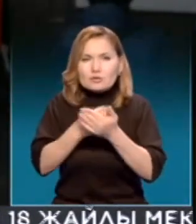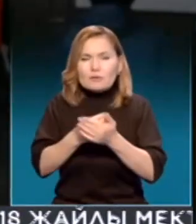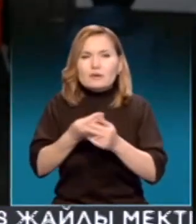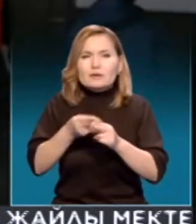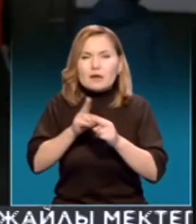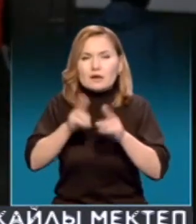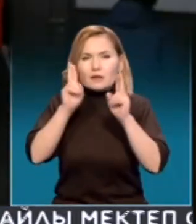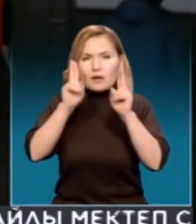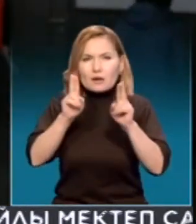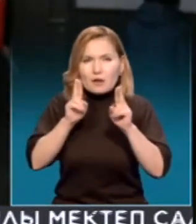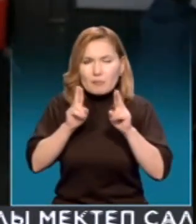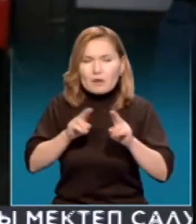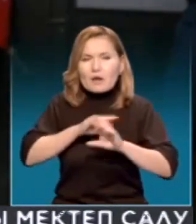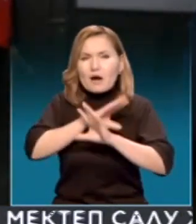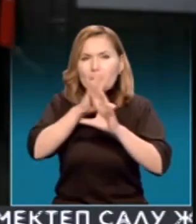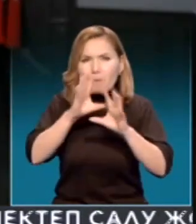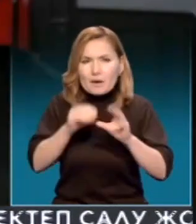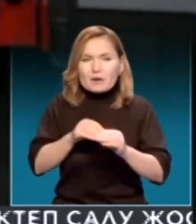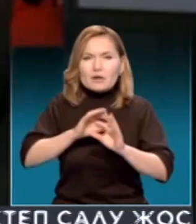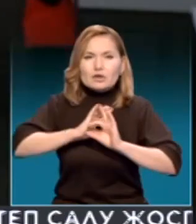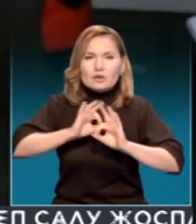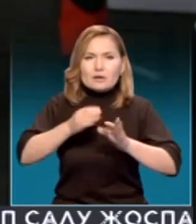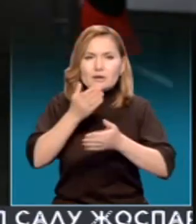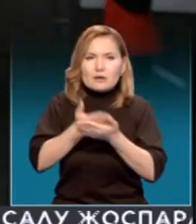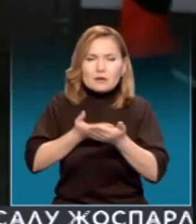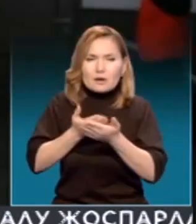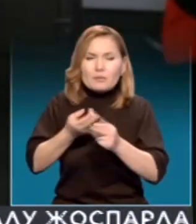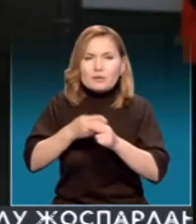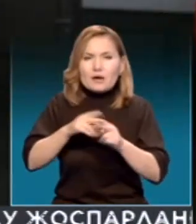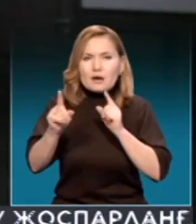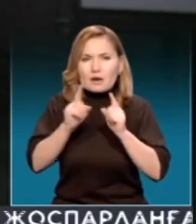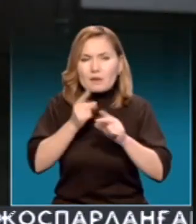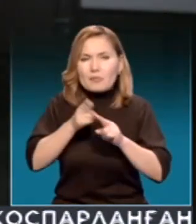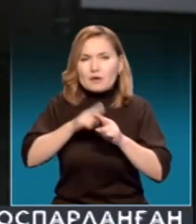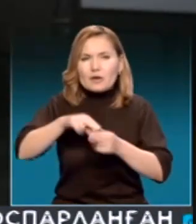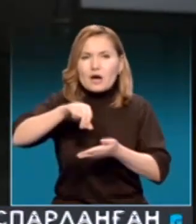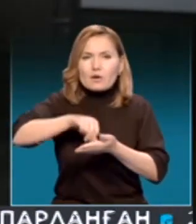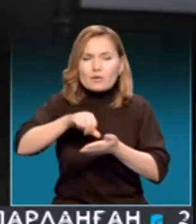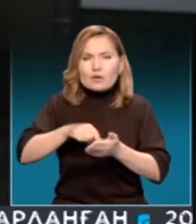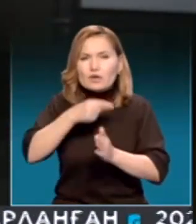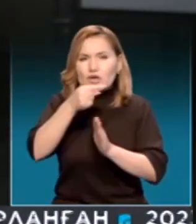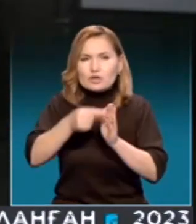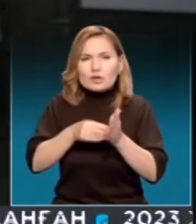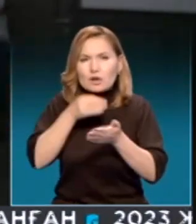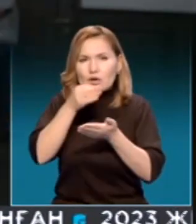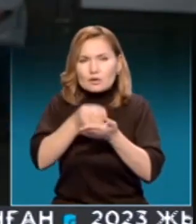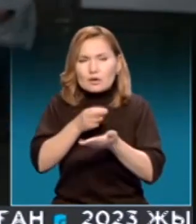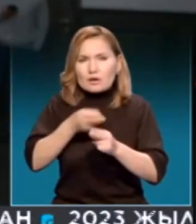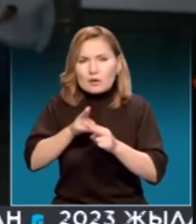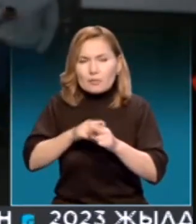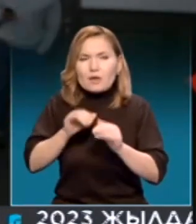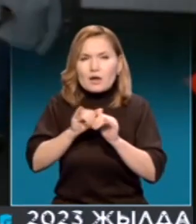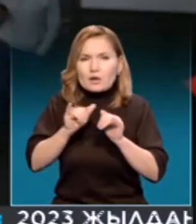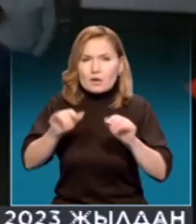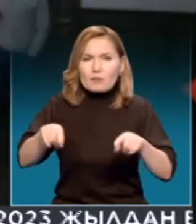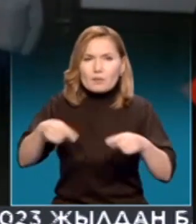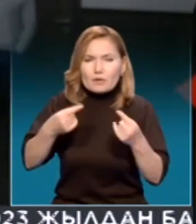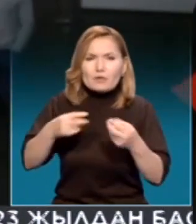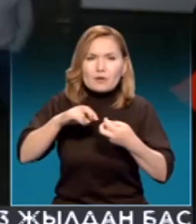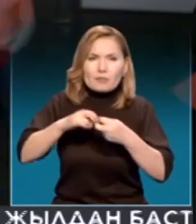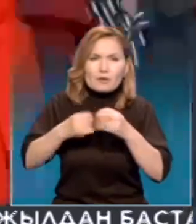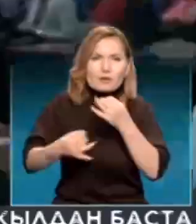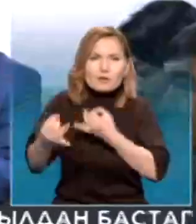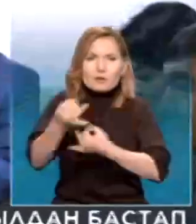идеямызды тұғырнамада қамтылған басым бағыттарды таныстырдық. Басқосу барысында қатысушылардың сұрақтарына жауап беріп, саланы дамыту жолдары туралы